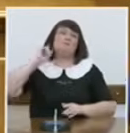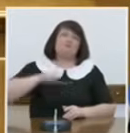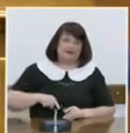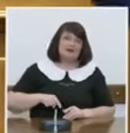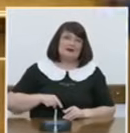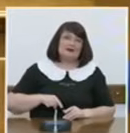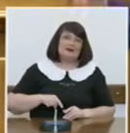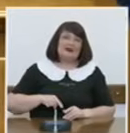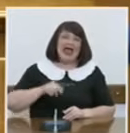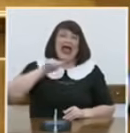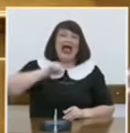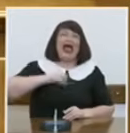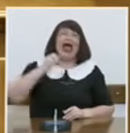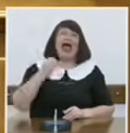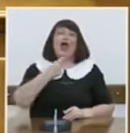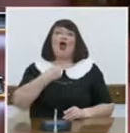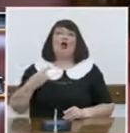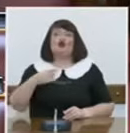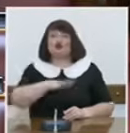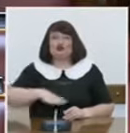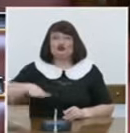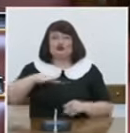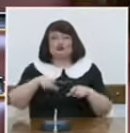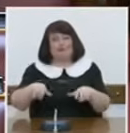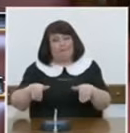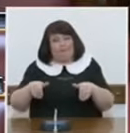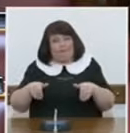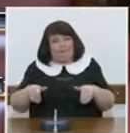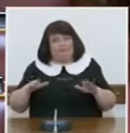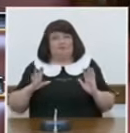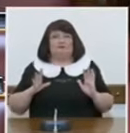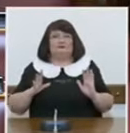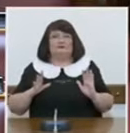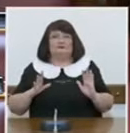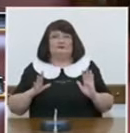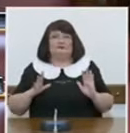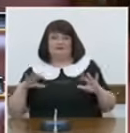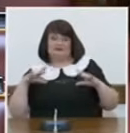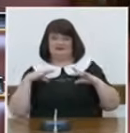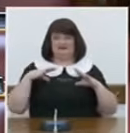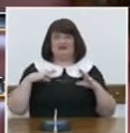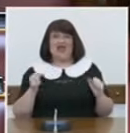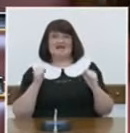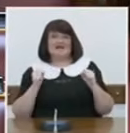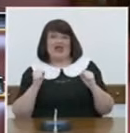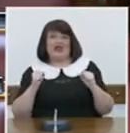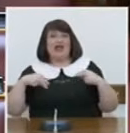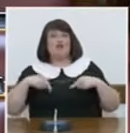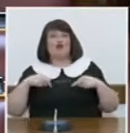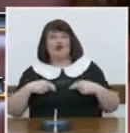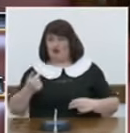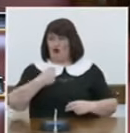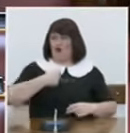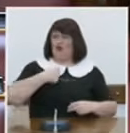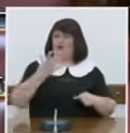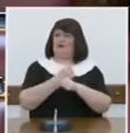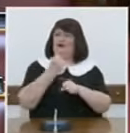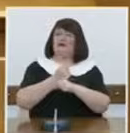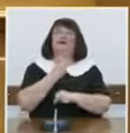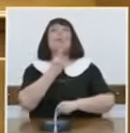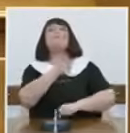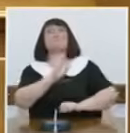ΑΟΣ. Παγκόσμια πατέντα. Για να μην κάνει τον καμπόσο εκ του ασφαλούς ο Υπουργός, ο κύριος Δένδιας. Για